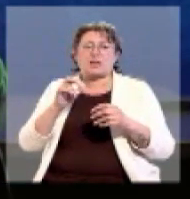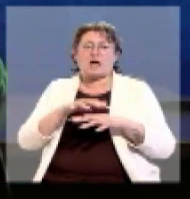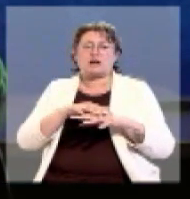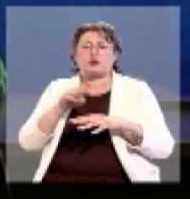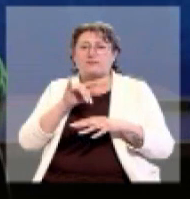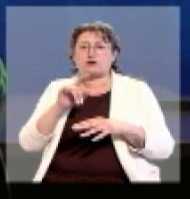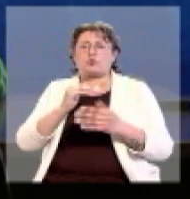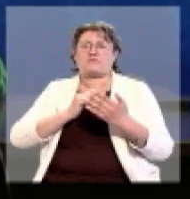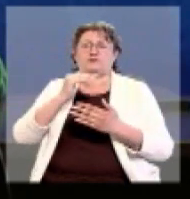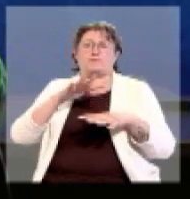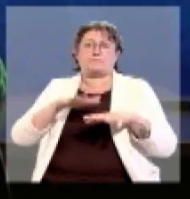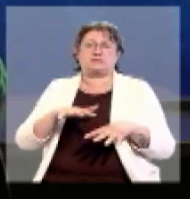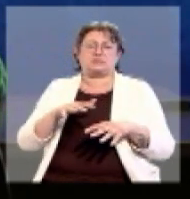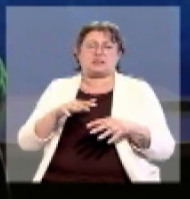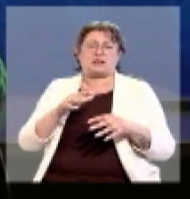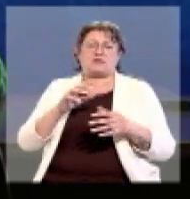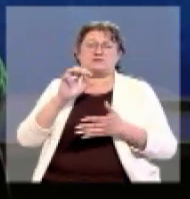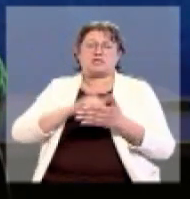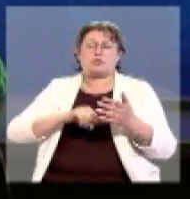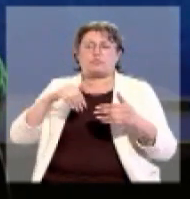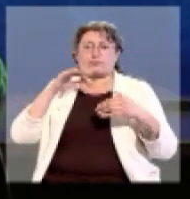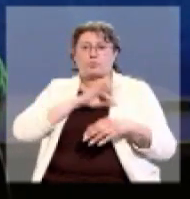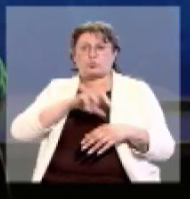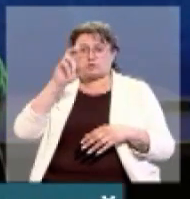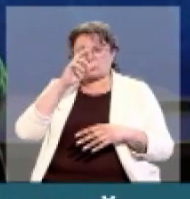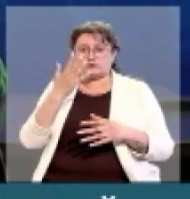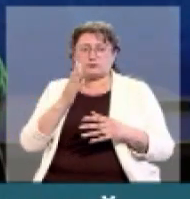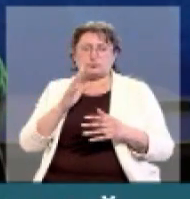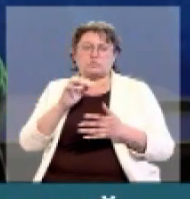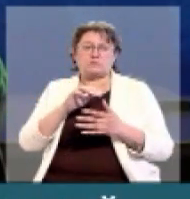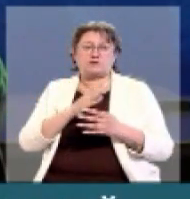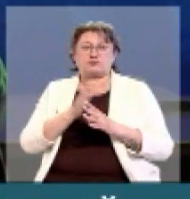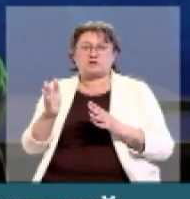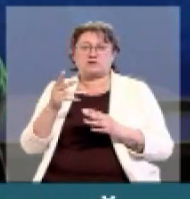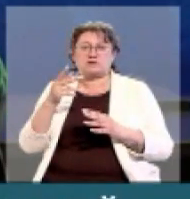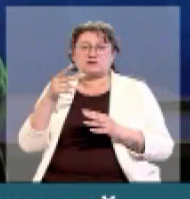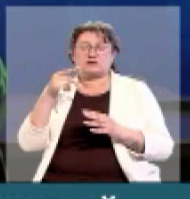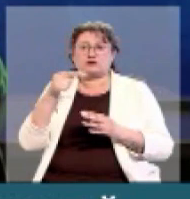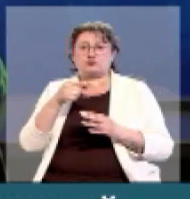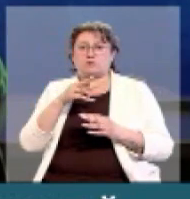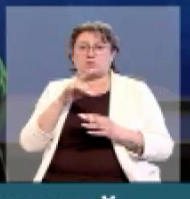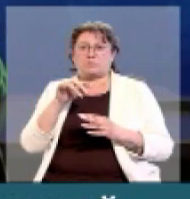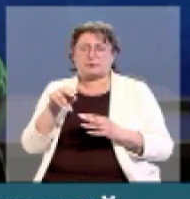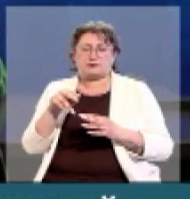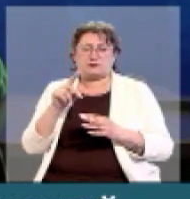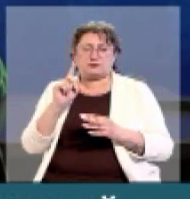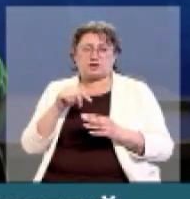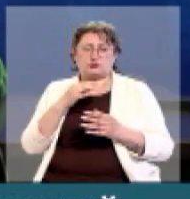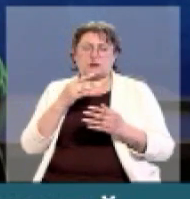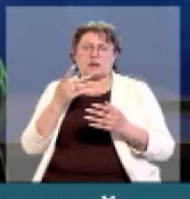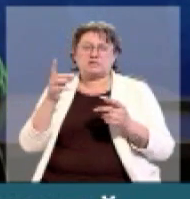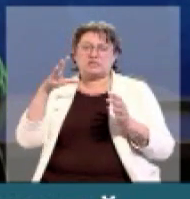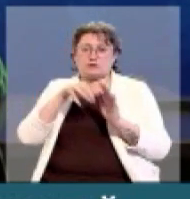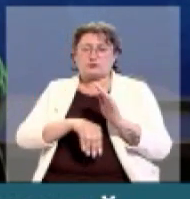рынке товаров и услуг. Взыскание в пользу государства, которым размер взыскания превышает 1000 МРП. Также